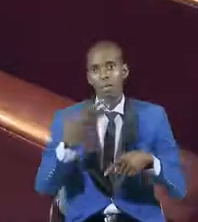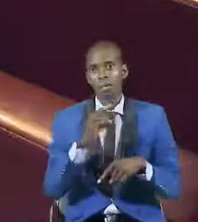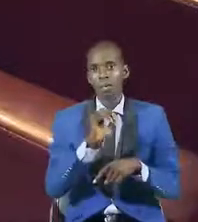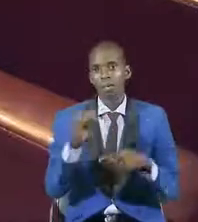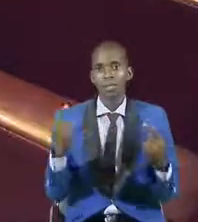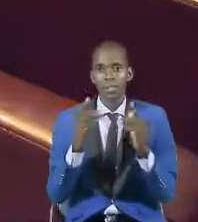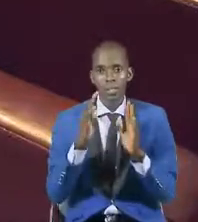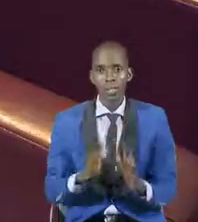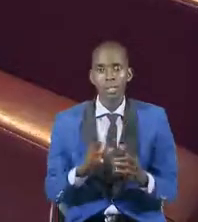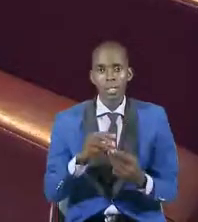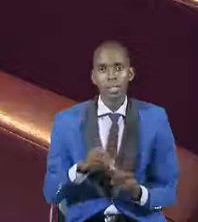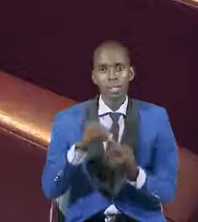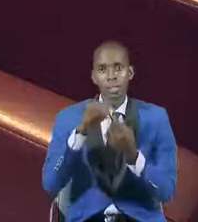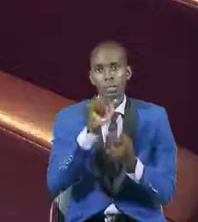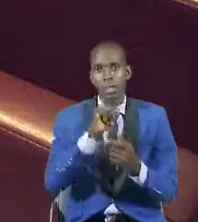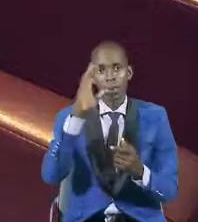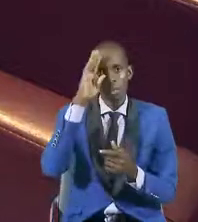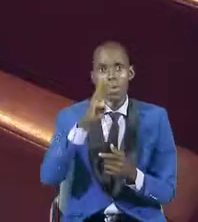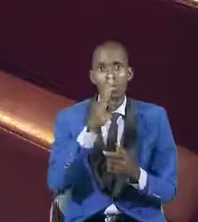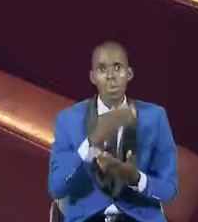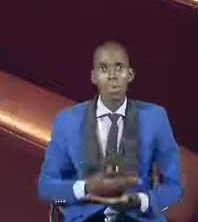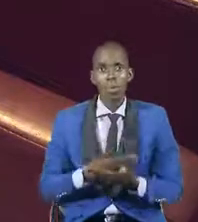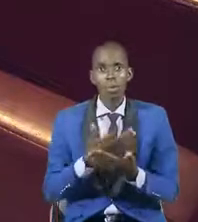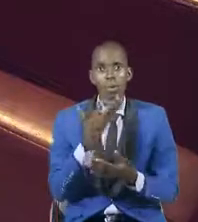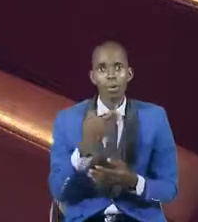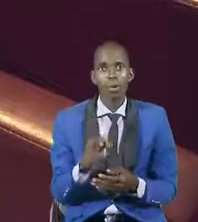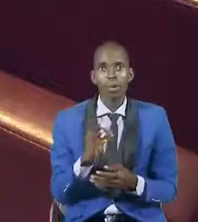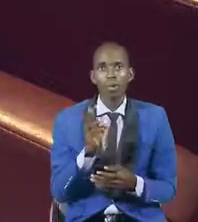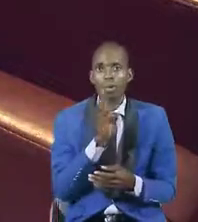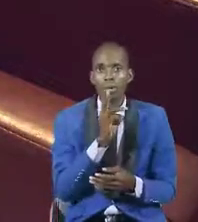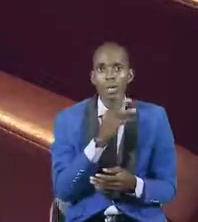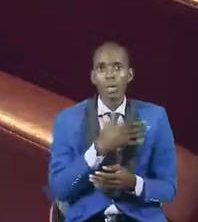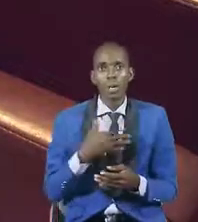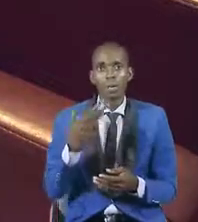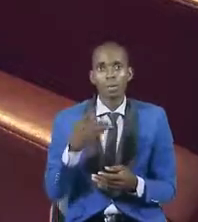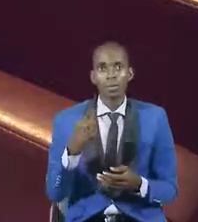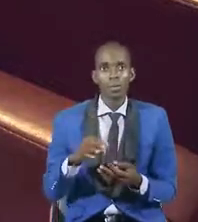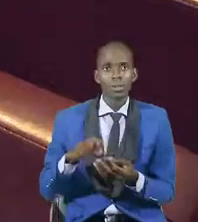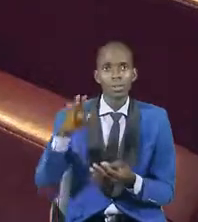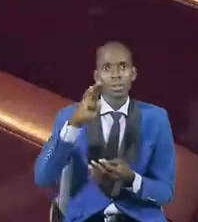du pécheur. Si un homme ne naît d'eau